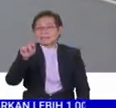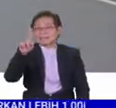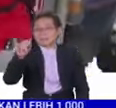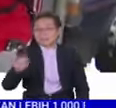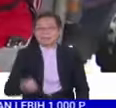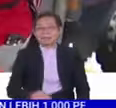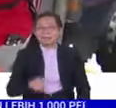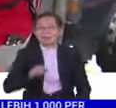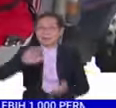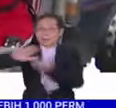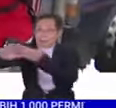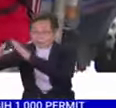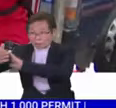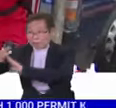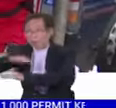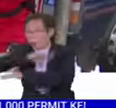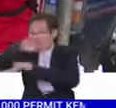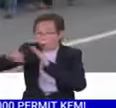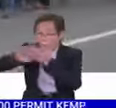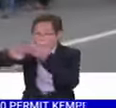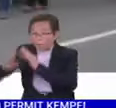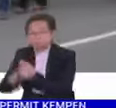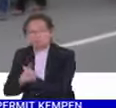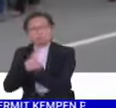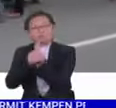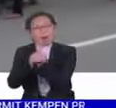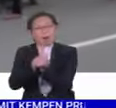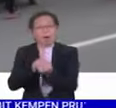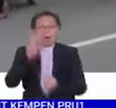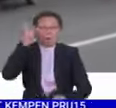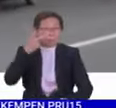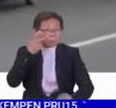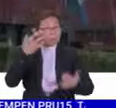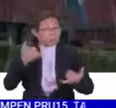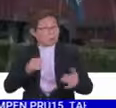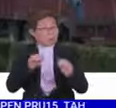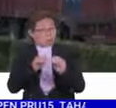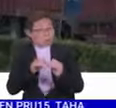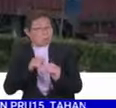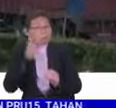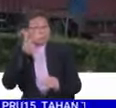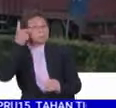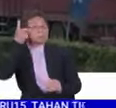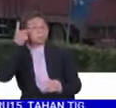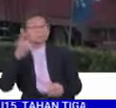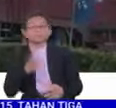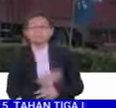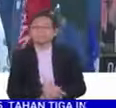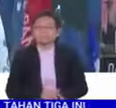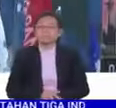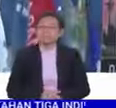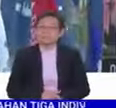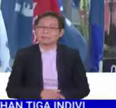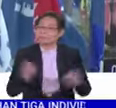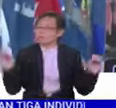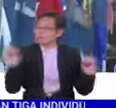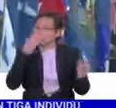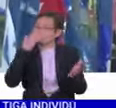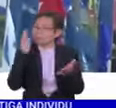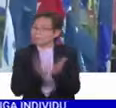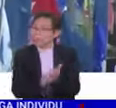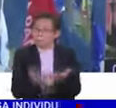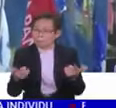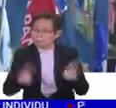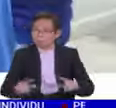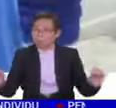Rata-rata masyarakat yang ditemui turut mengakui politik kini dilihat semakin matang. Malah, tiada sebarang insiden